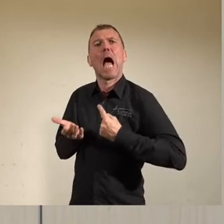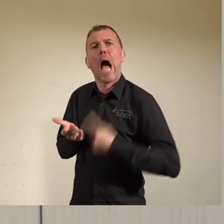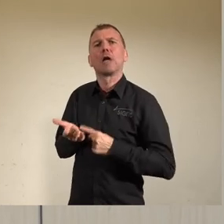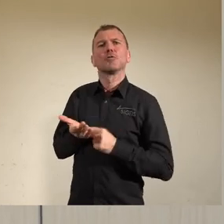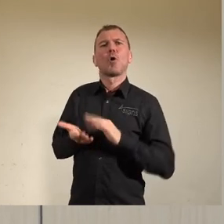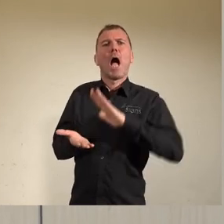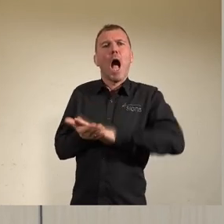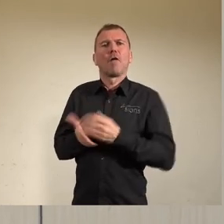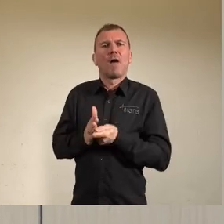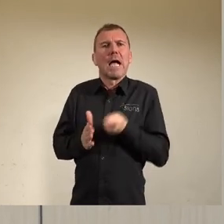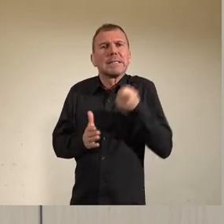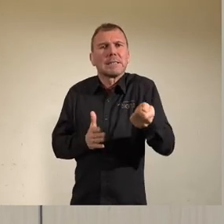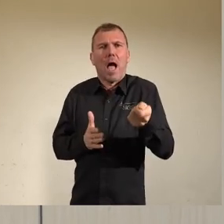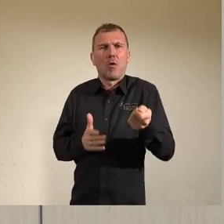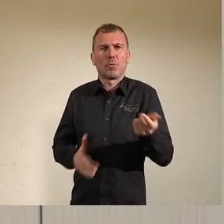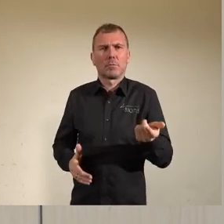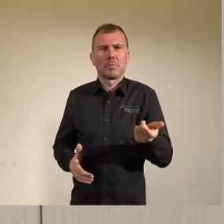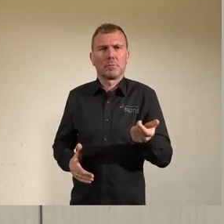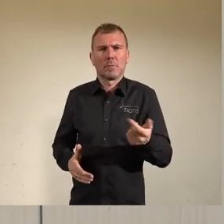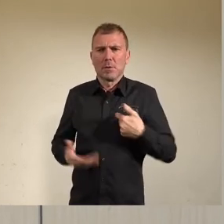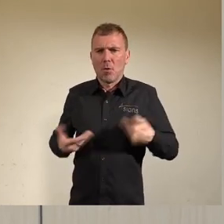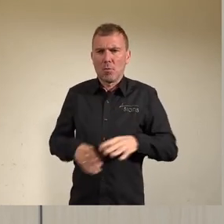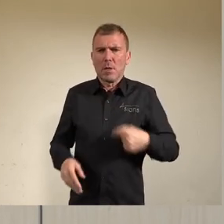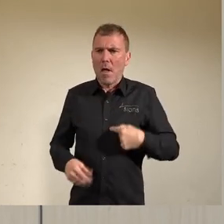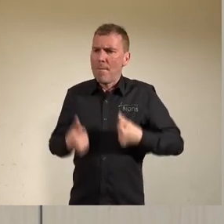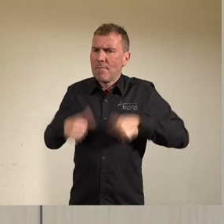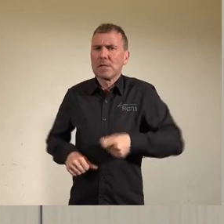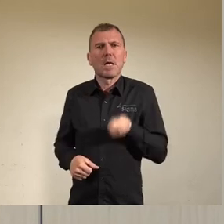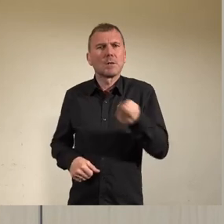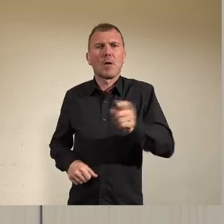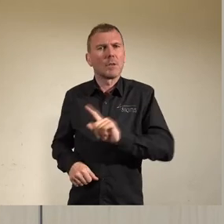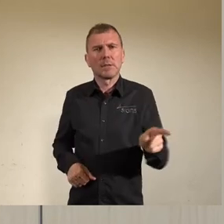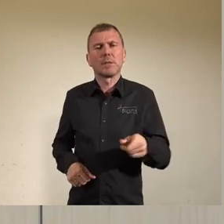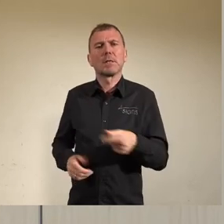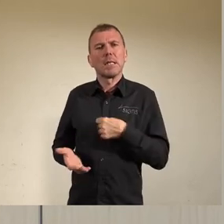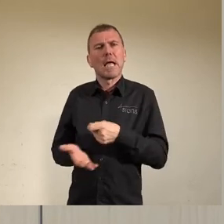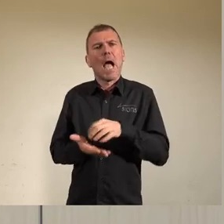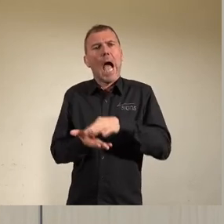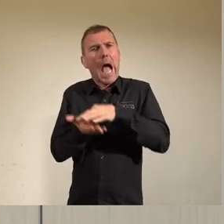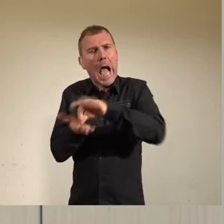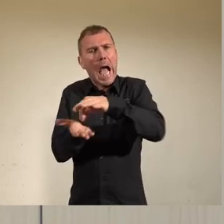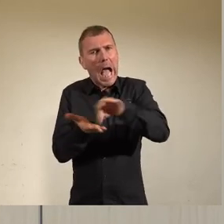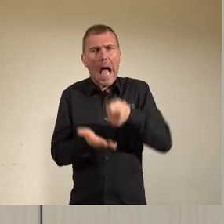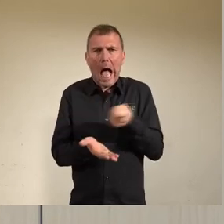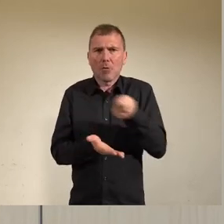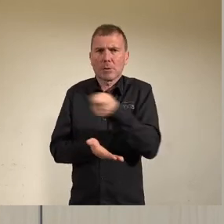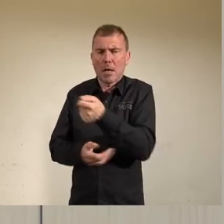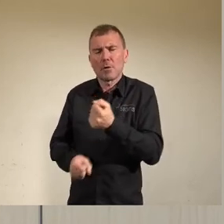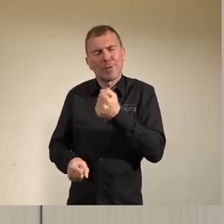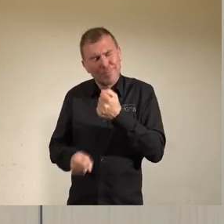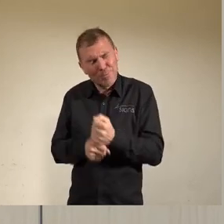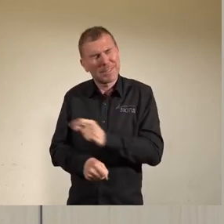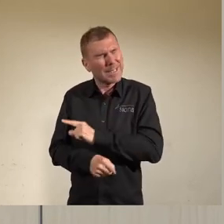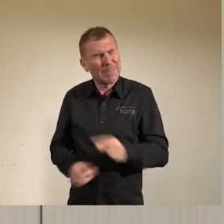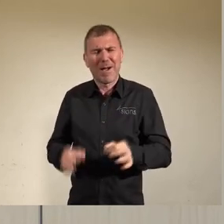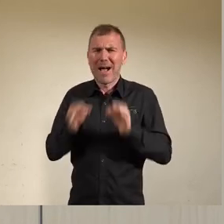eine Zahlung, auch keine Grundlage für uns für eine Auszahlung, sondern diese Auszahlungen müssen wir immer auf